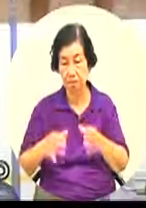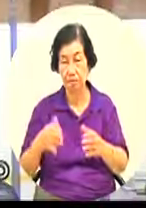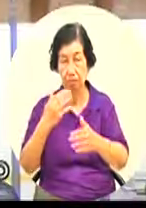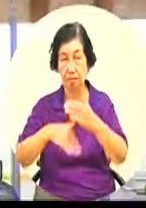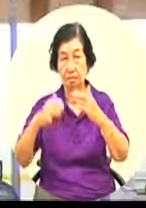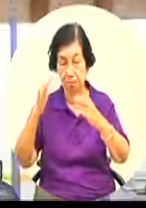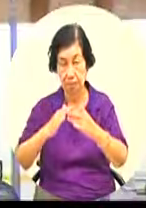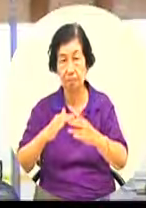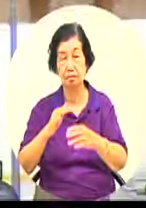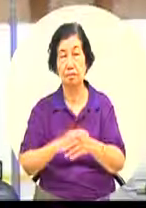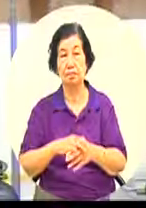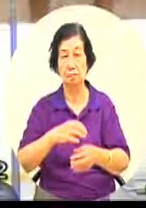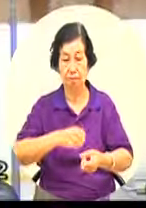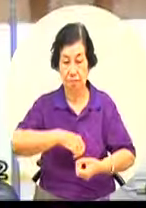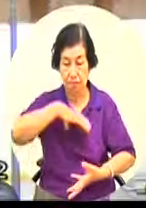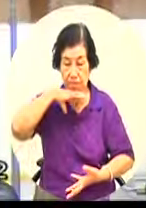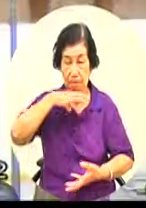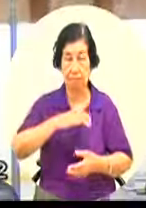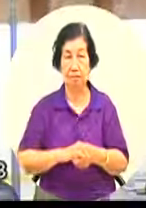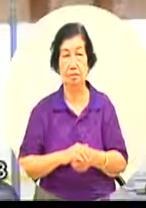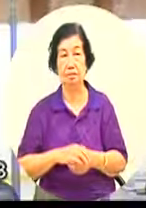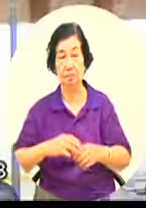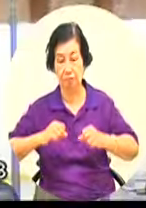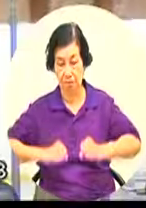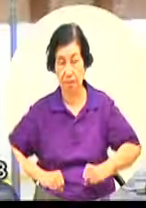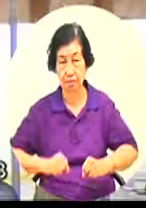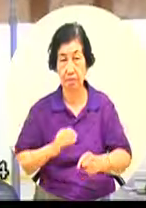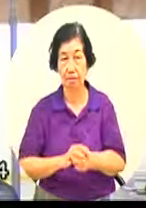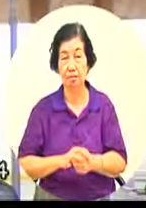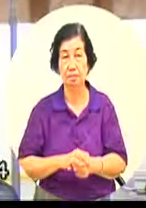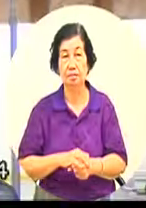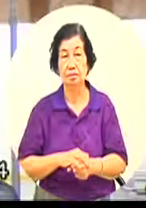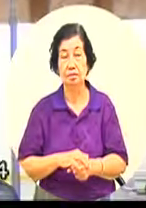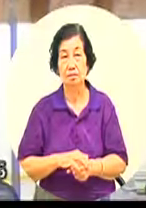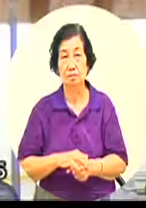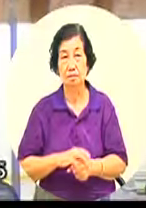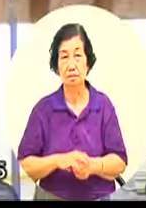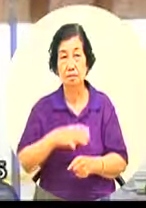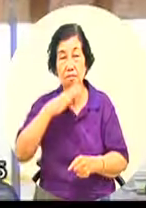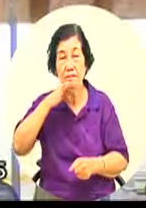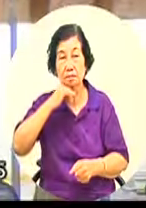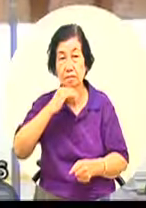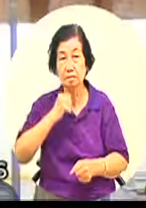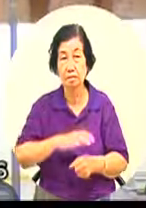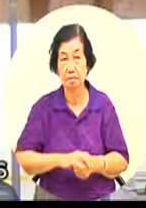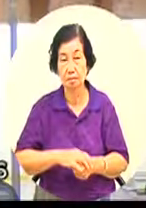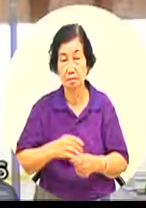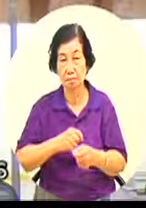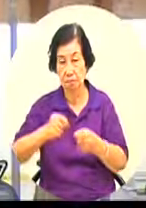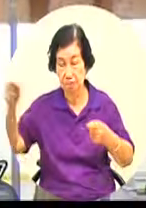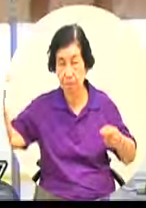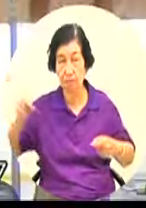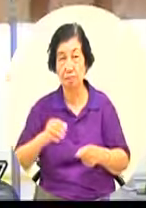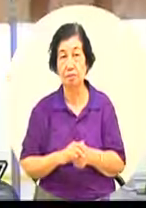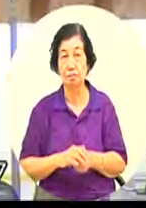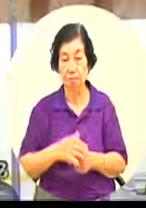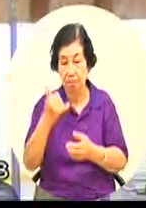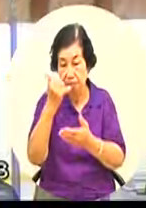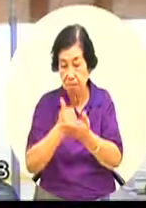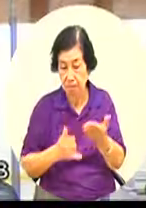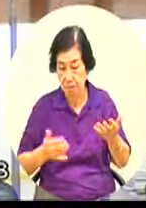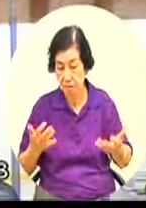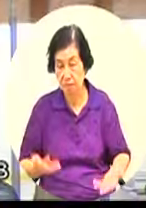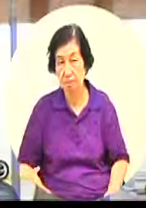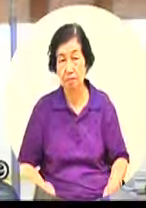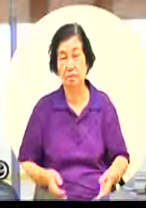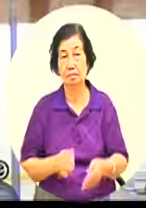辈是能够健康的长寿，而不是说当他退休之后他是会觉得他的生命好像失